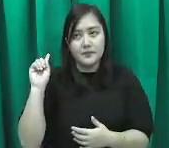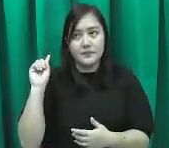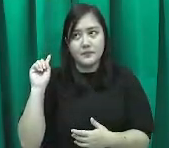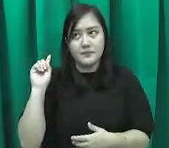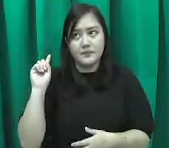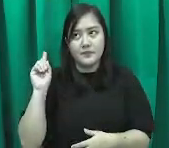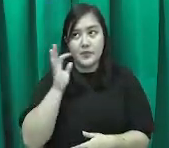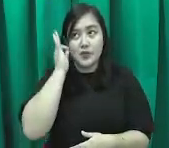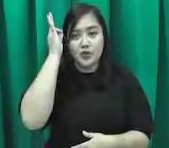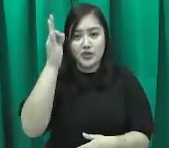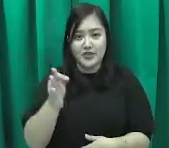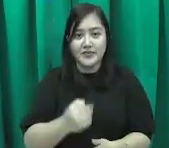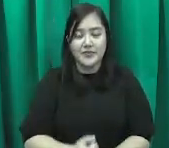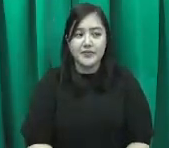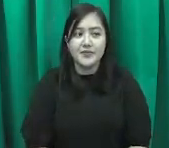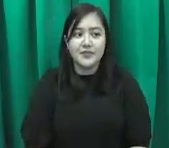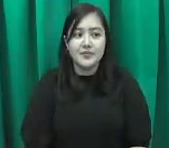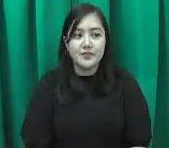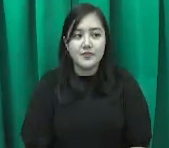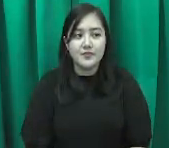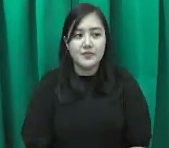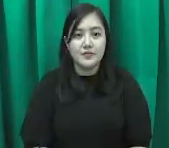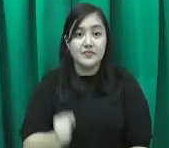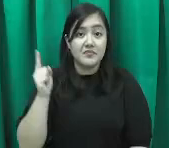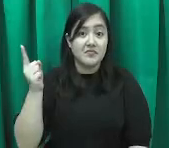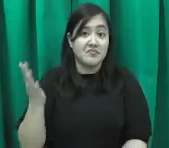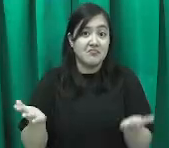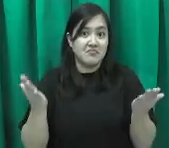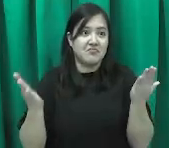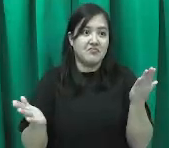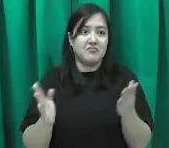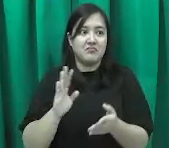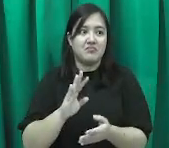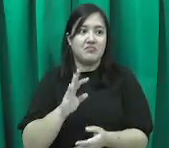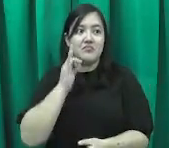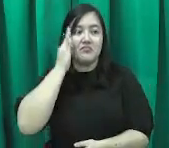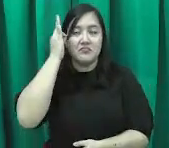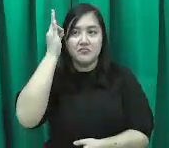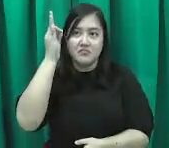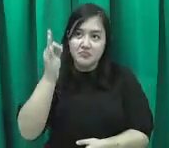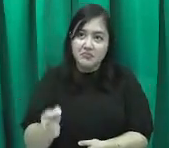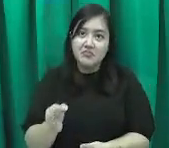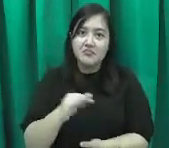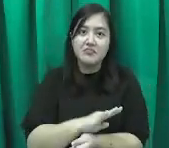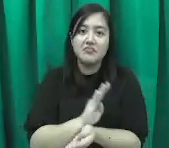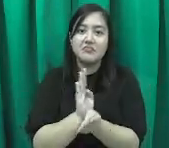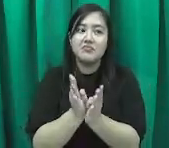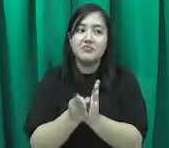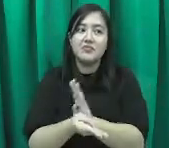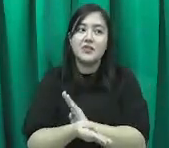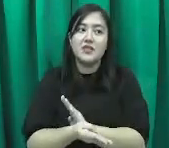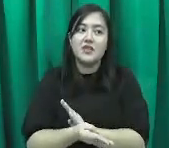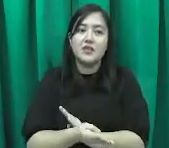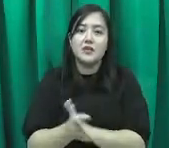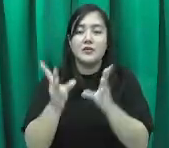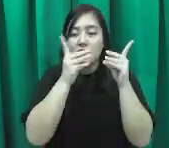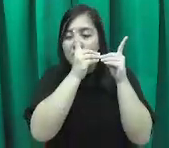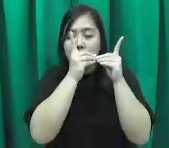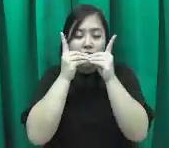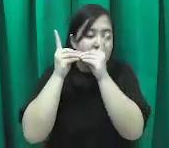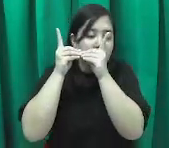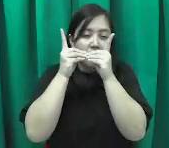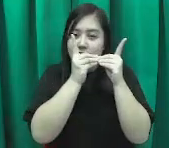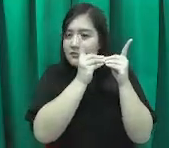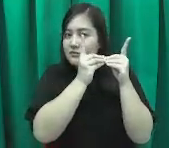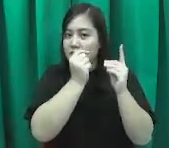yun ang gagawin niya, drugs, the drug dealer, yung mga easy to get na mga trabaho. At yung mga pera, important things na kailangan